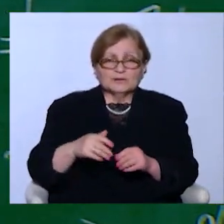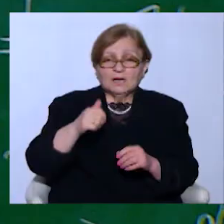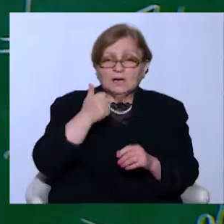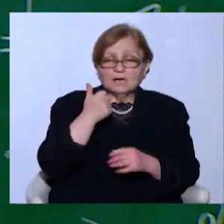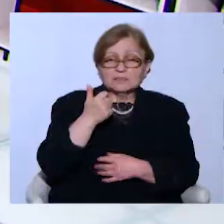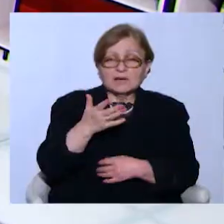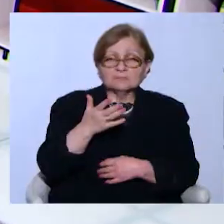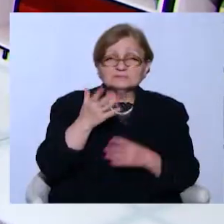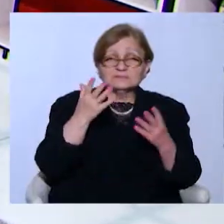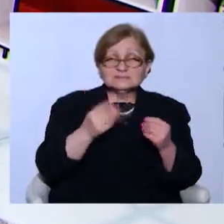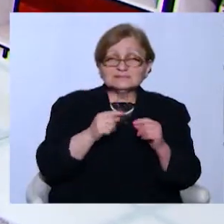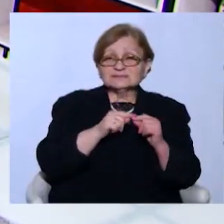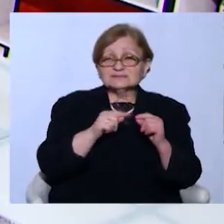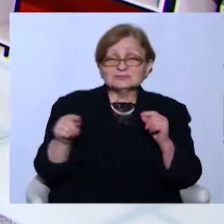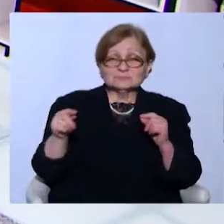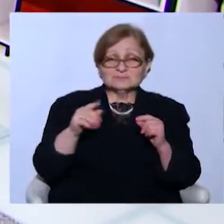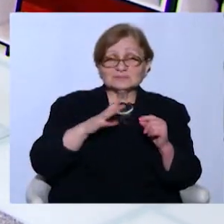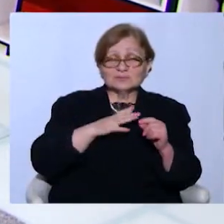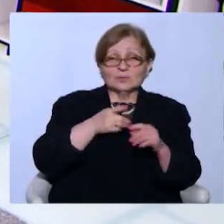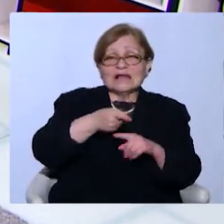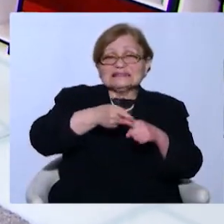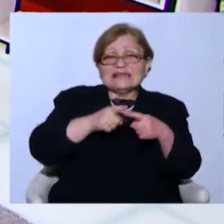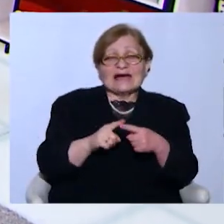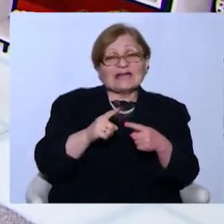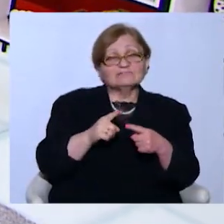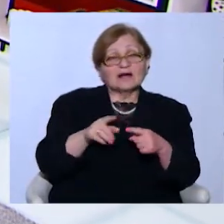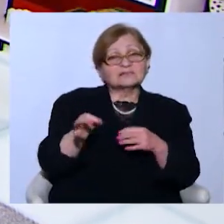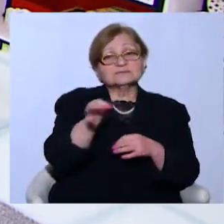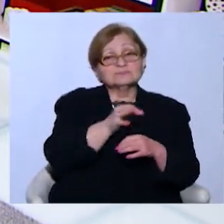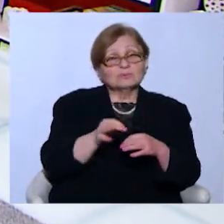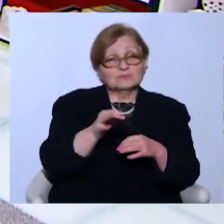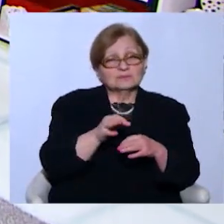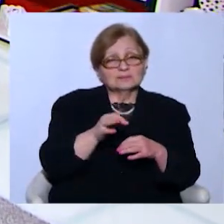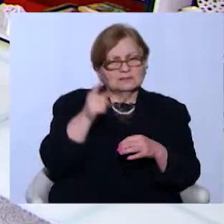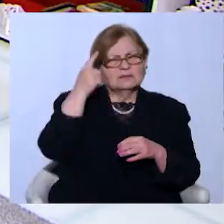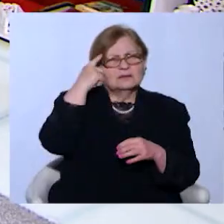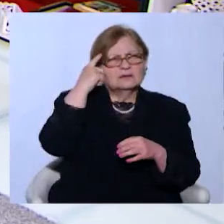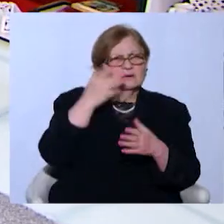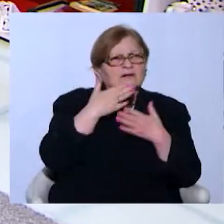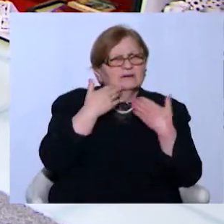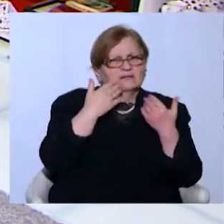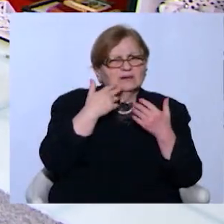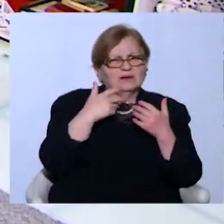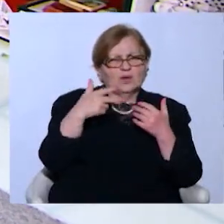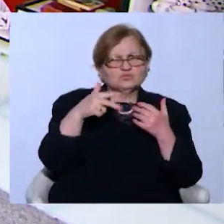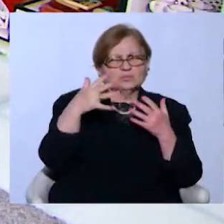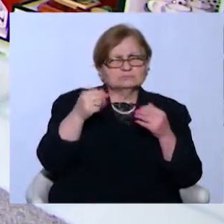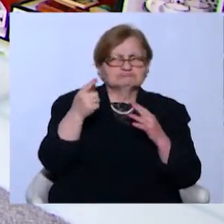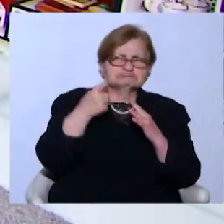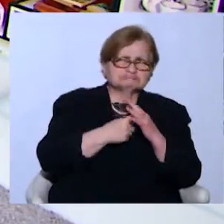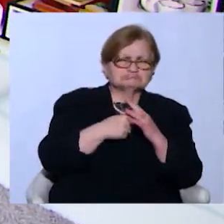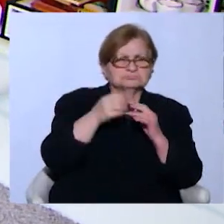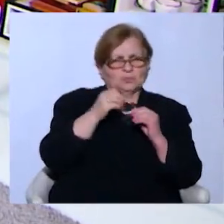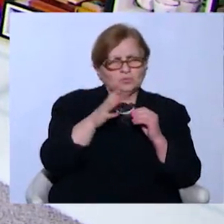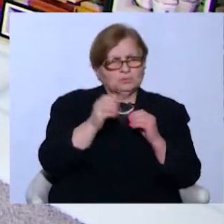შემდეგ იყო დაფარული ლილიებით ნახევარი ტბორი. აი თითქოს ხო გონიათ, რომ ესე იგი მთელი ტბორი 30 დღე, ნახევარი